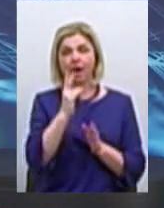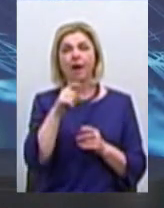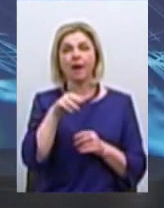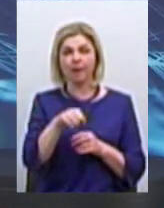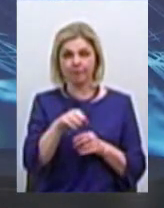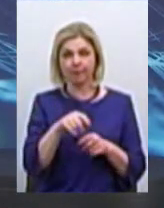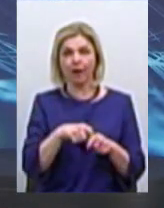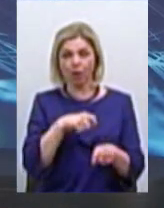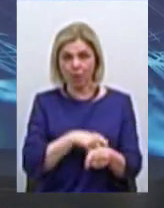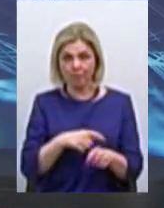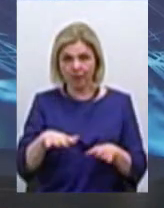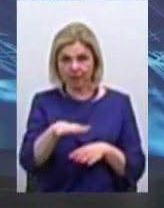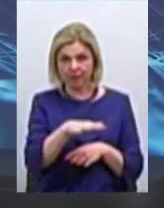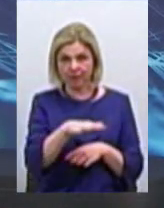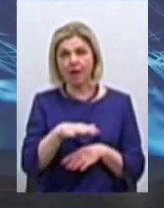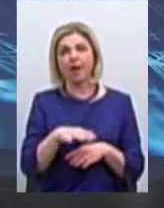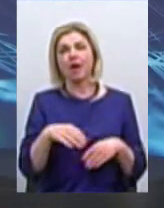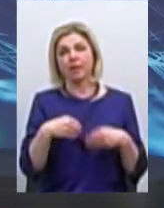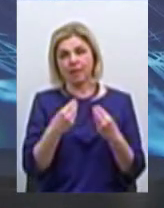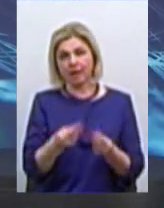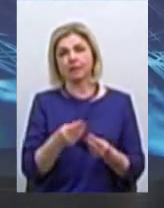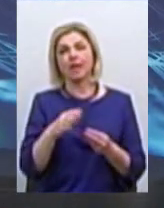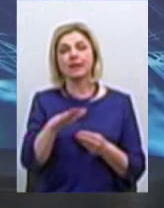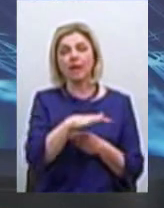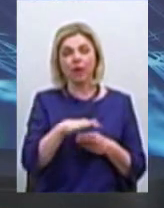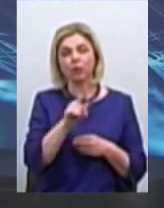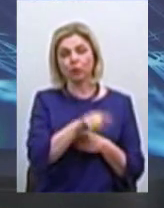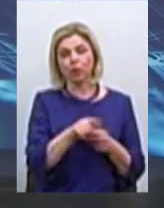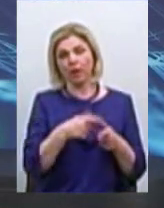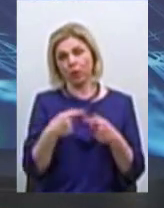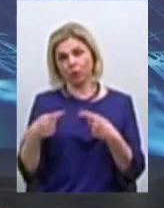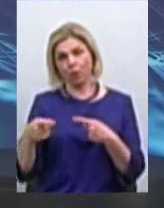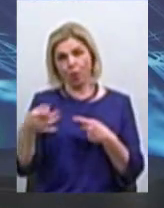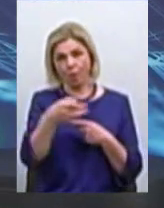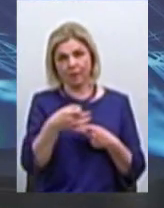дається на території тої чи іншої області.